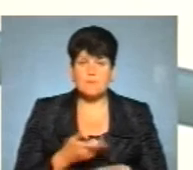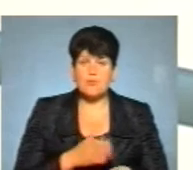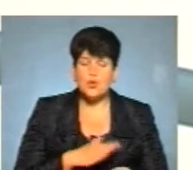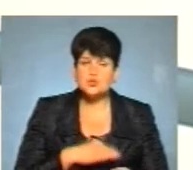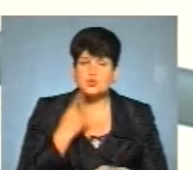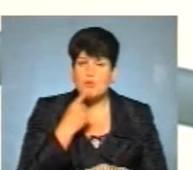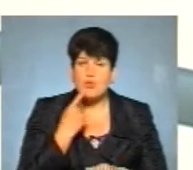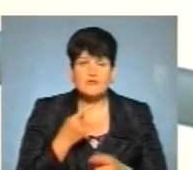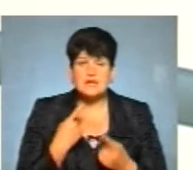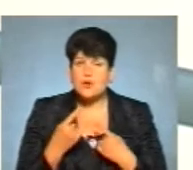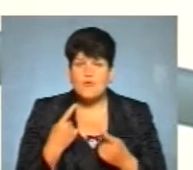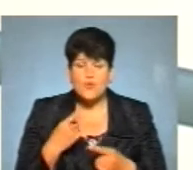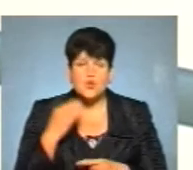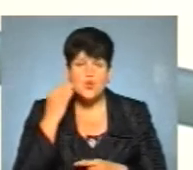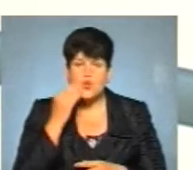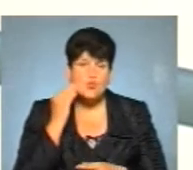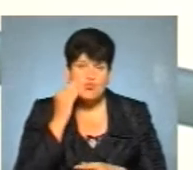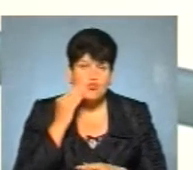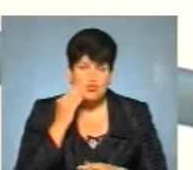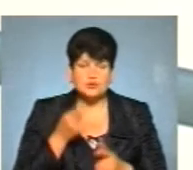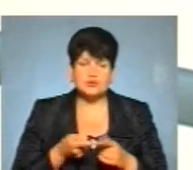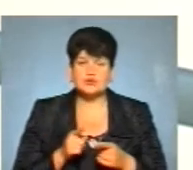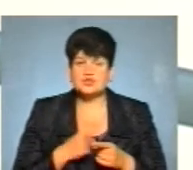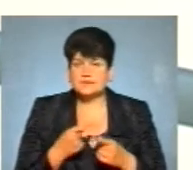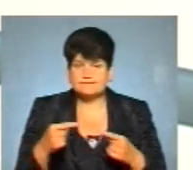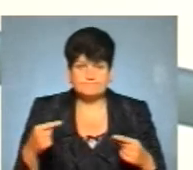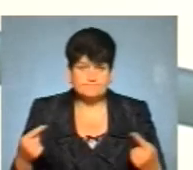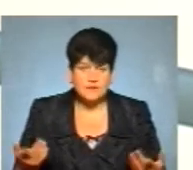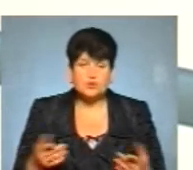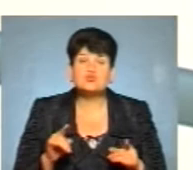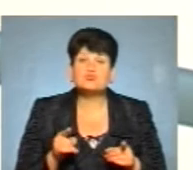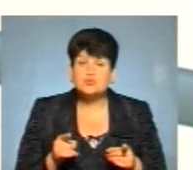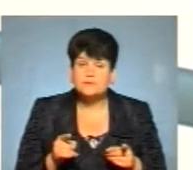не говоримо чи румунською, чи угорською. Чому? Тому що,